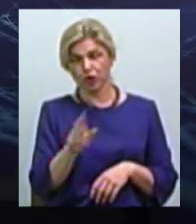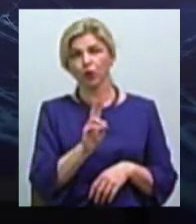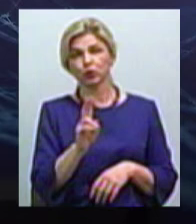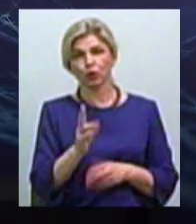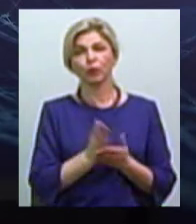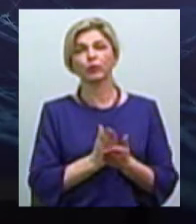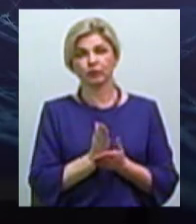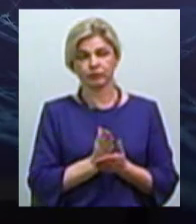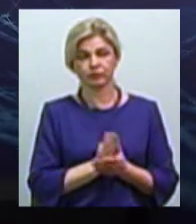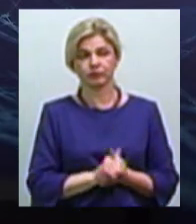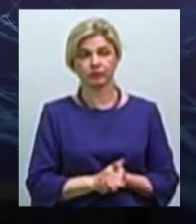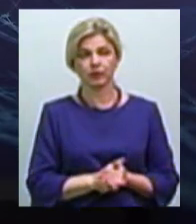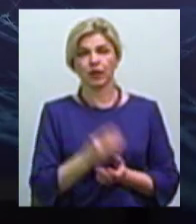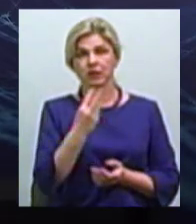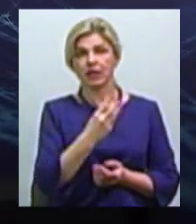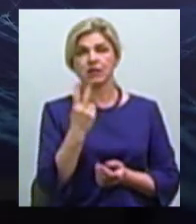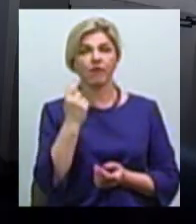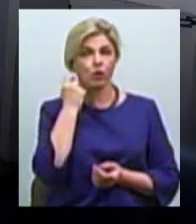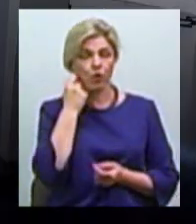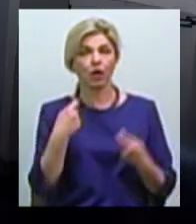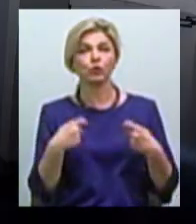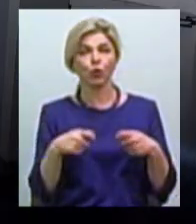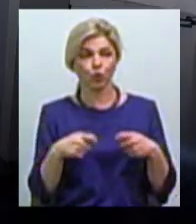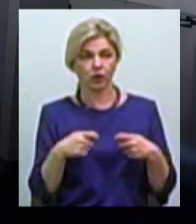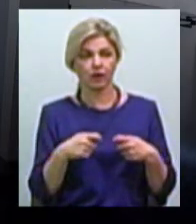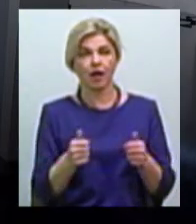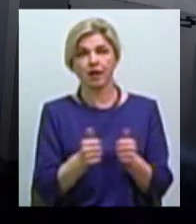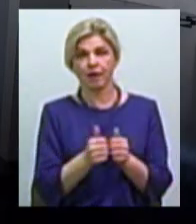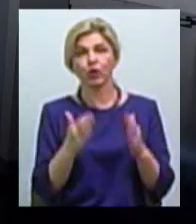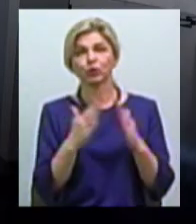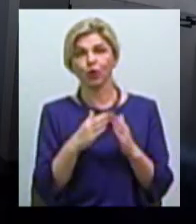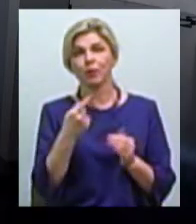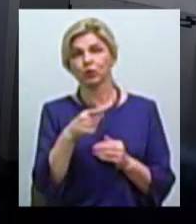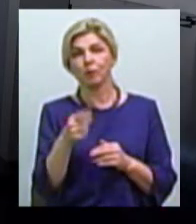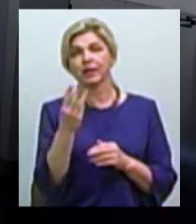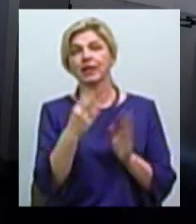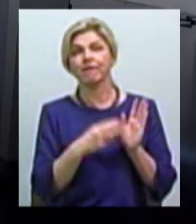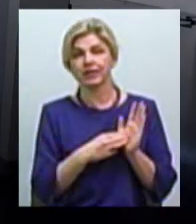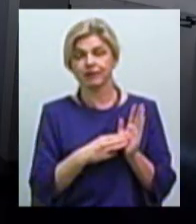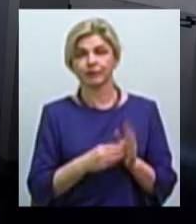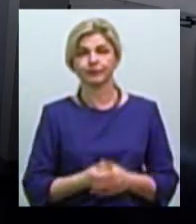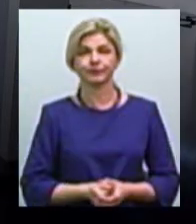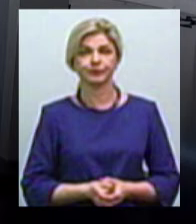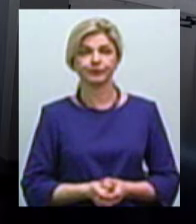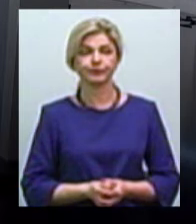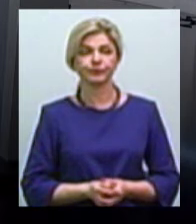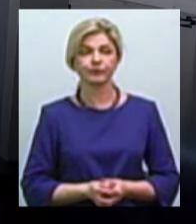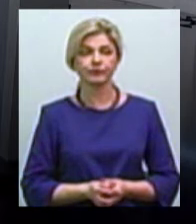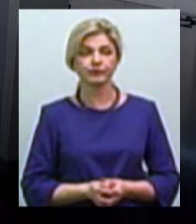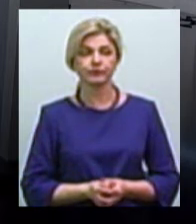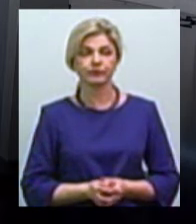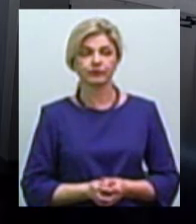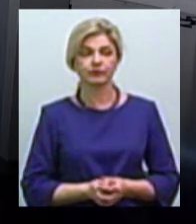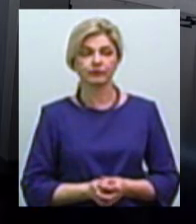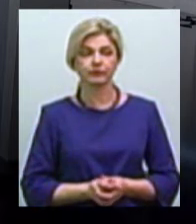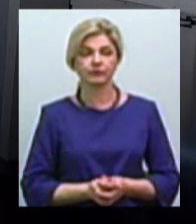Віктор Саченко, да, так, про 32 сюжеті, роки, да, він, да, торгує біля будинку, да, номер 38. Да. Тому ця проблема є